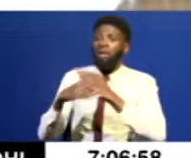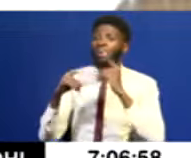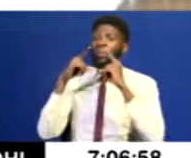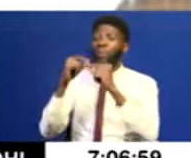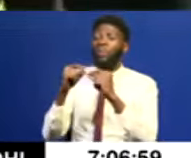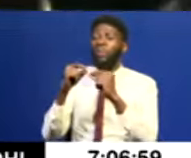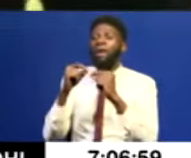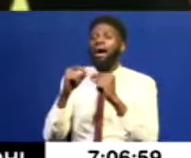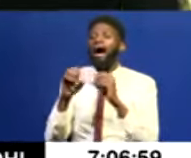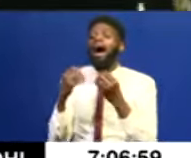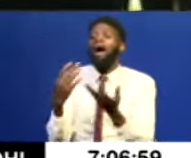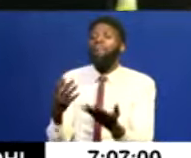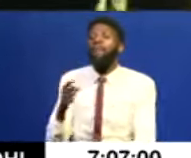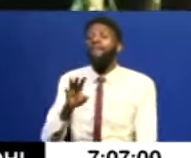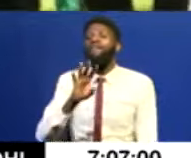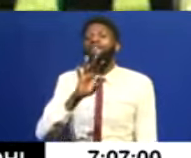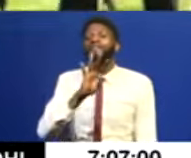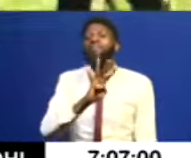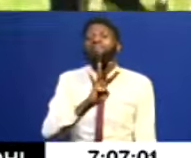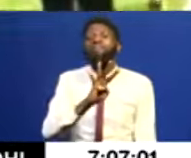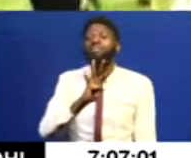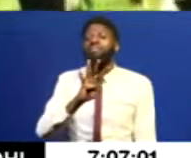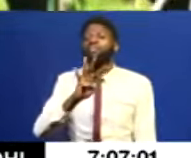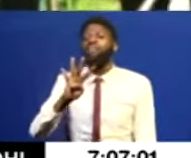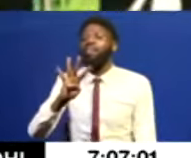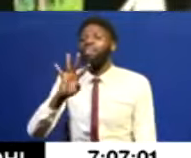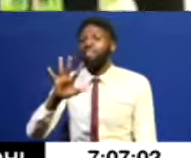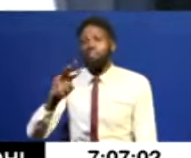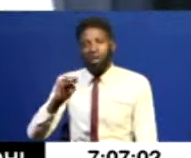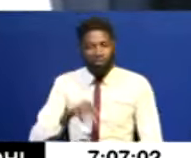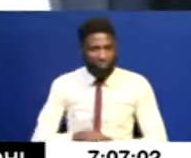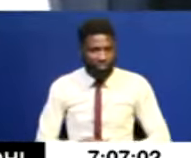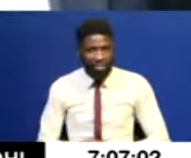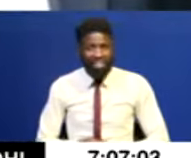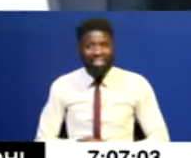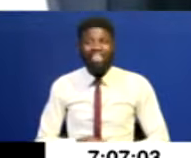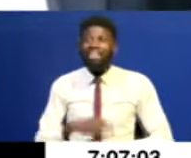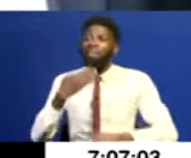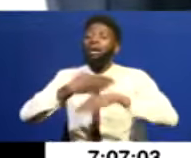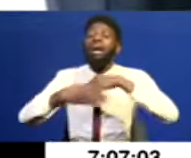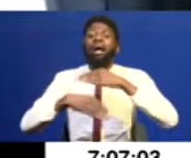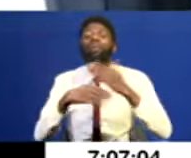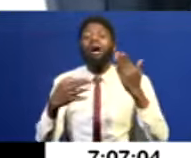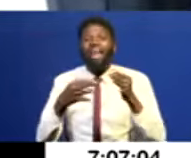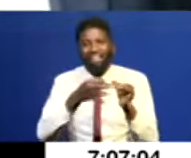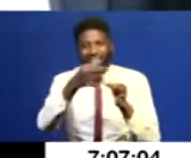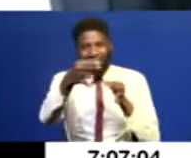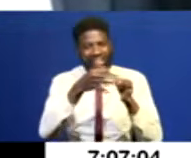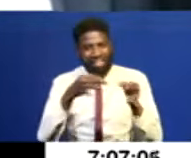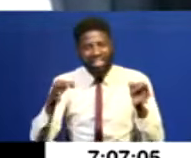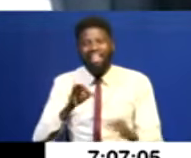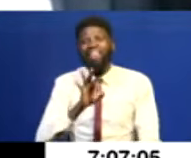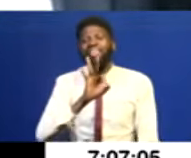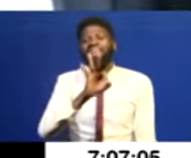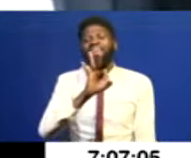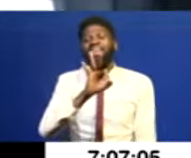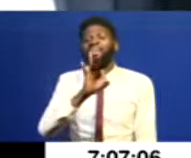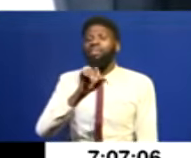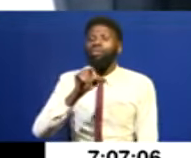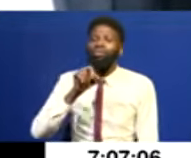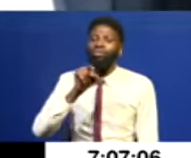Jengo hilo la ghorofa 4 limejengwa kwenye kipande cha ardhi chenye ukubwa wa ekari 3.6 mkabala wa